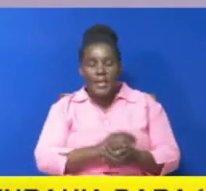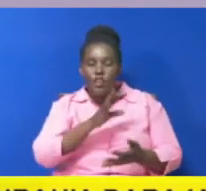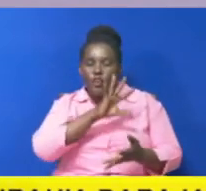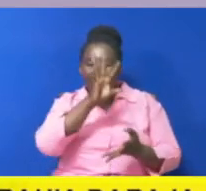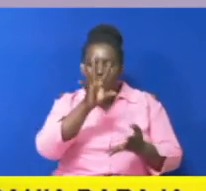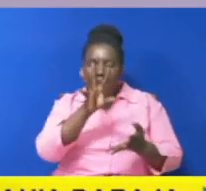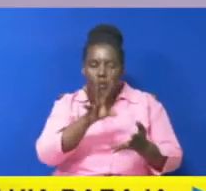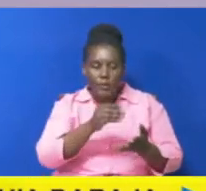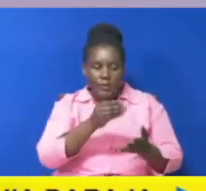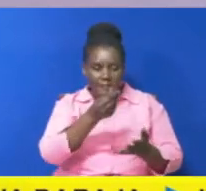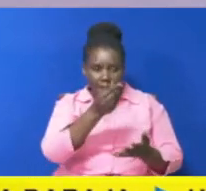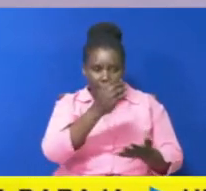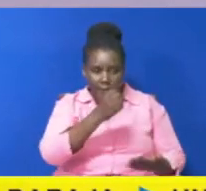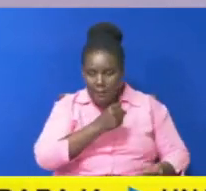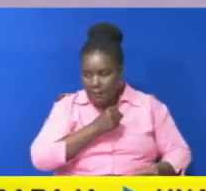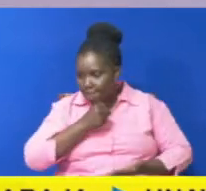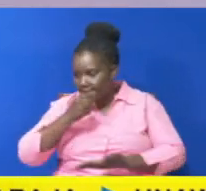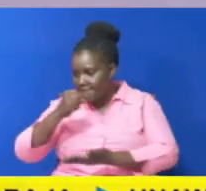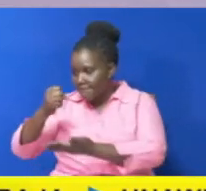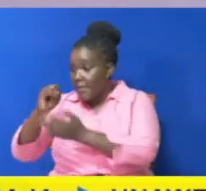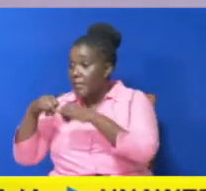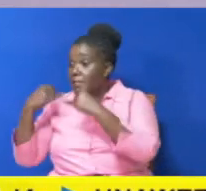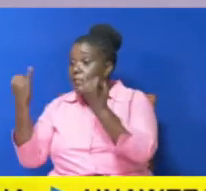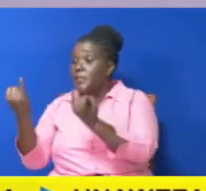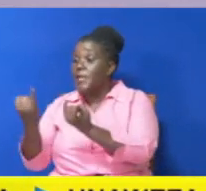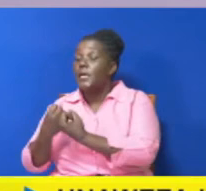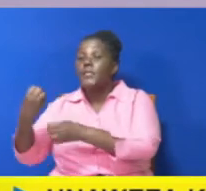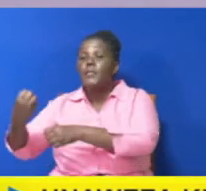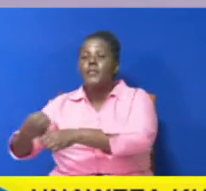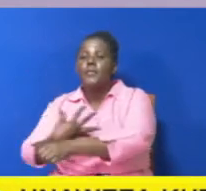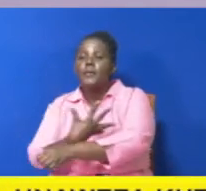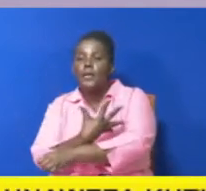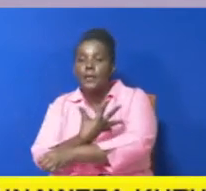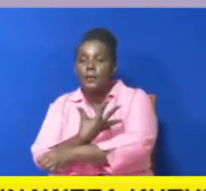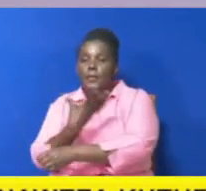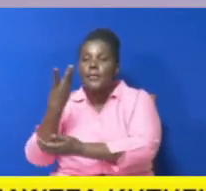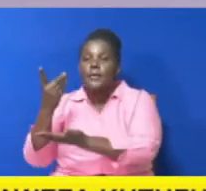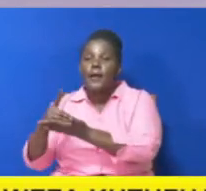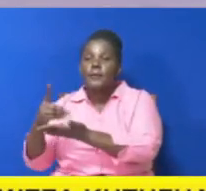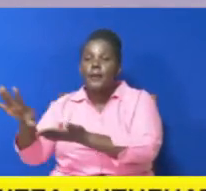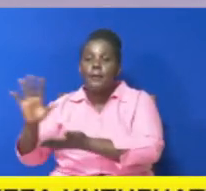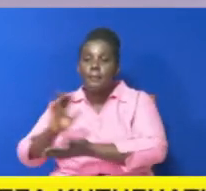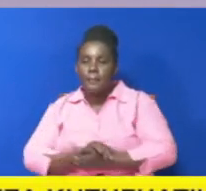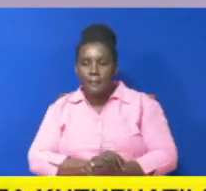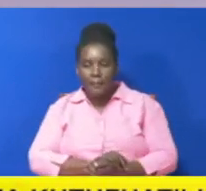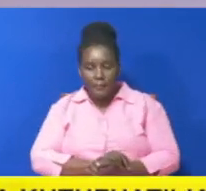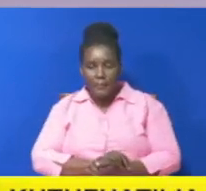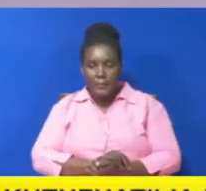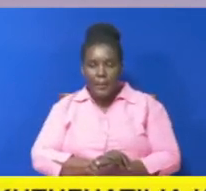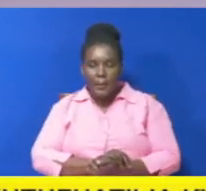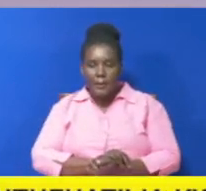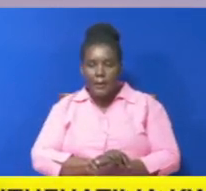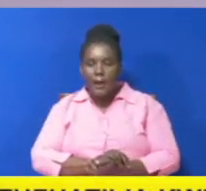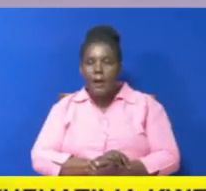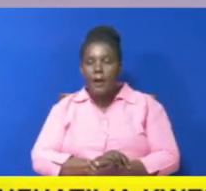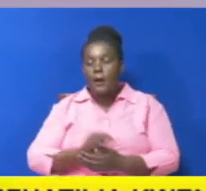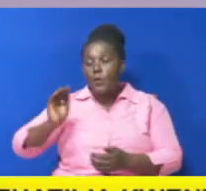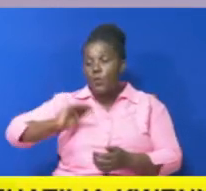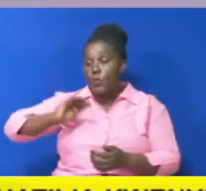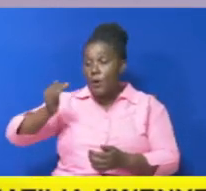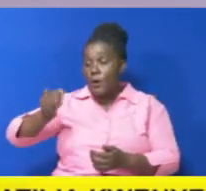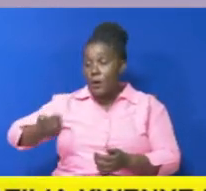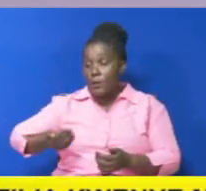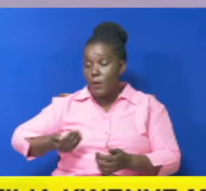tulizozielekeza kwenye taasisi ya saratani ya Ocean Road, na hivyo kuwezesha kufikiwa kwa